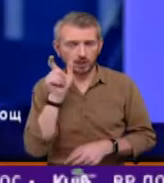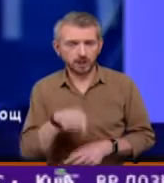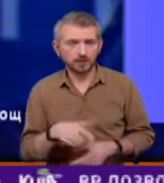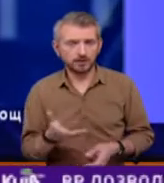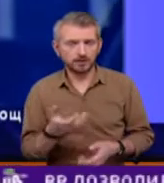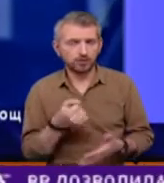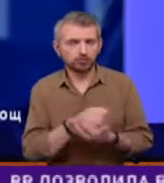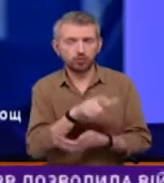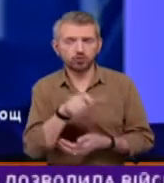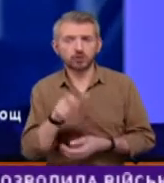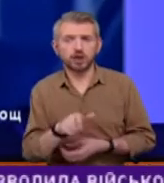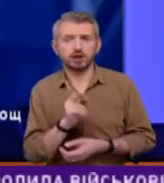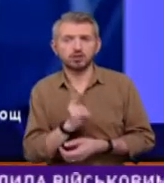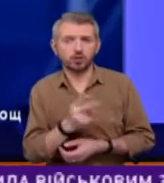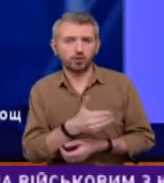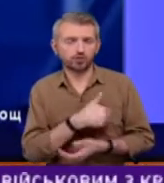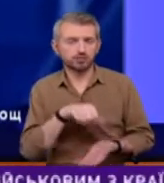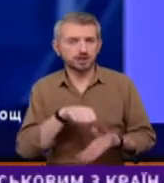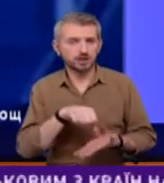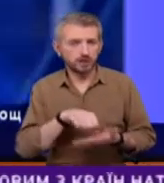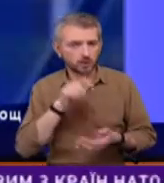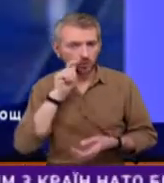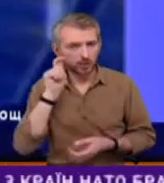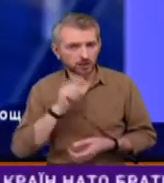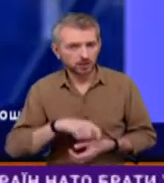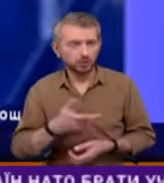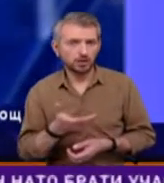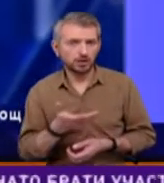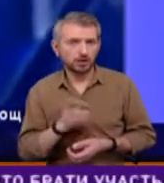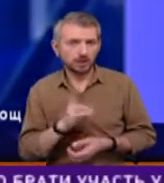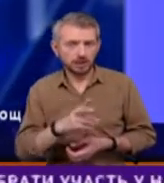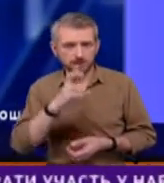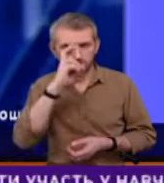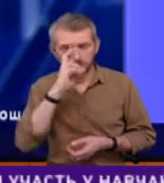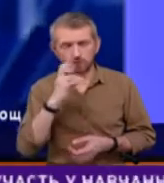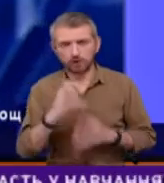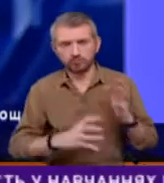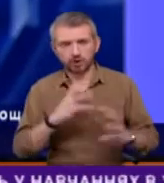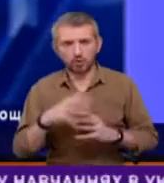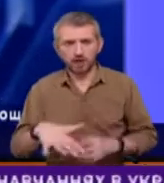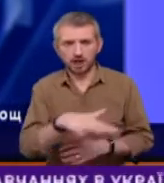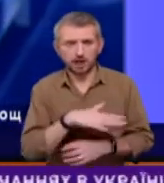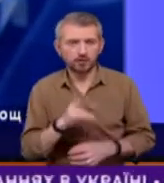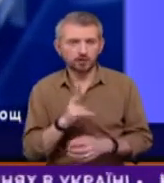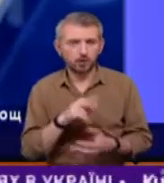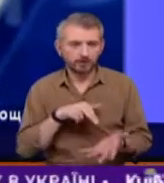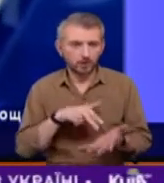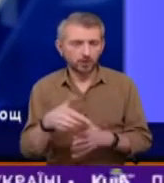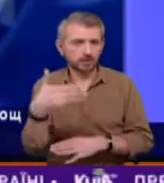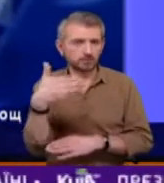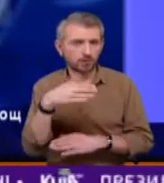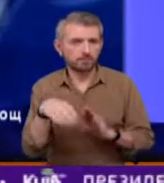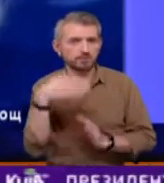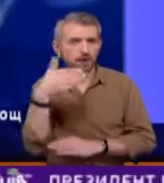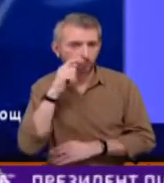українець до людей, які хочуть представляти Україну як державу на міжнародній арені, які виходять з прапором і під